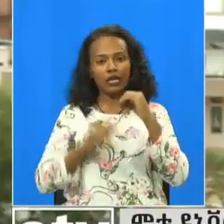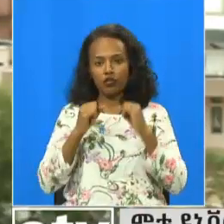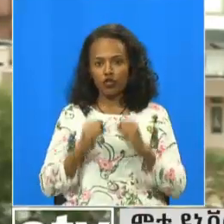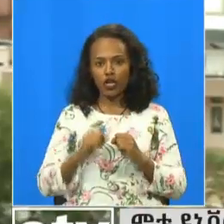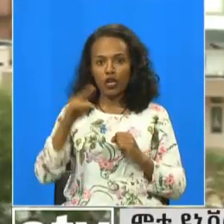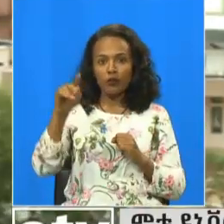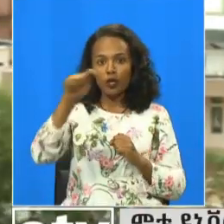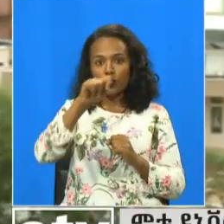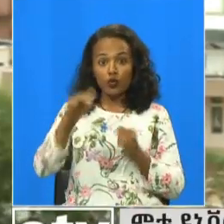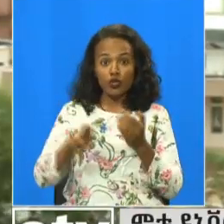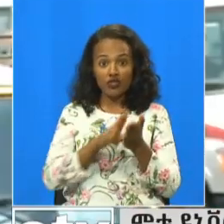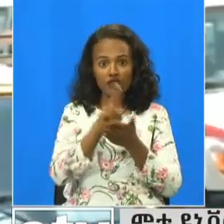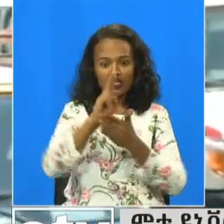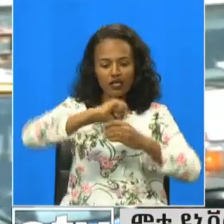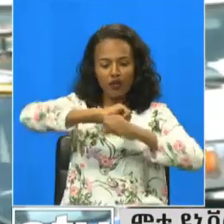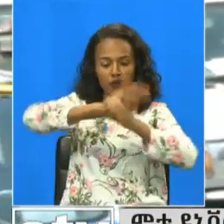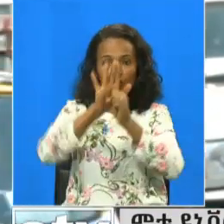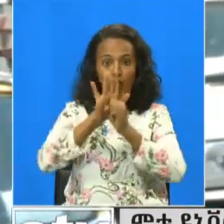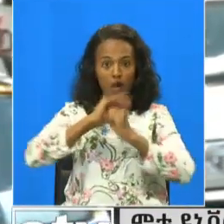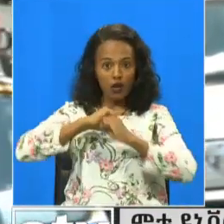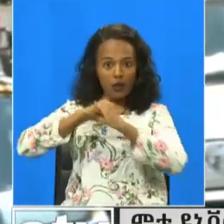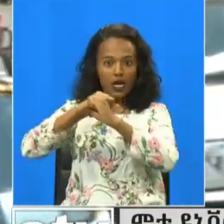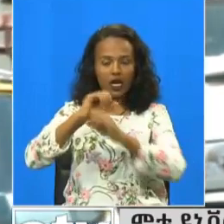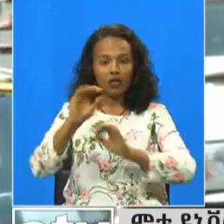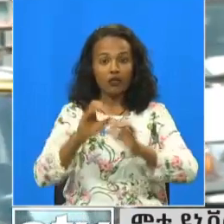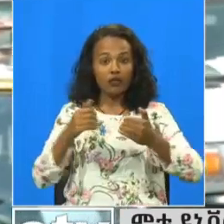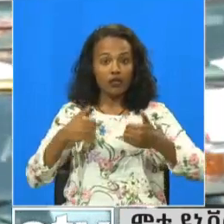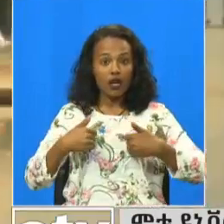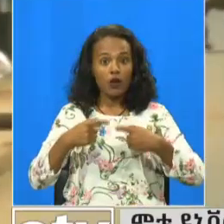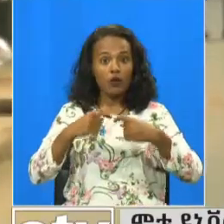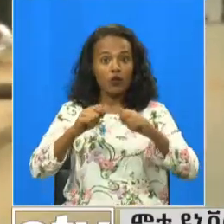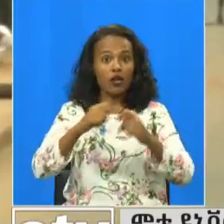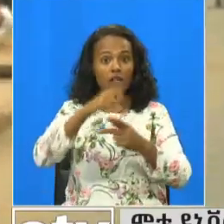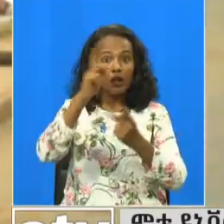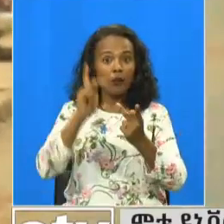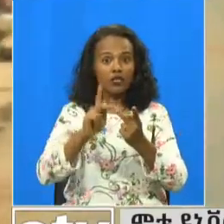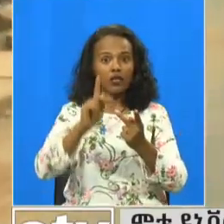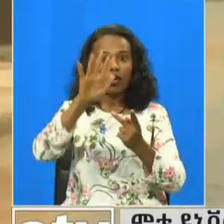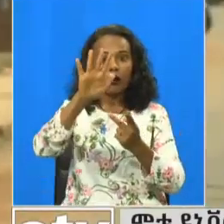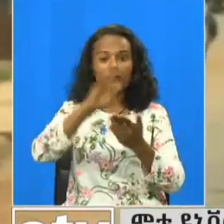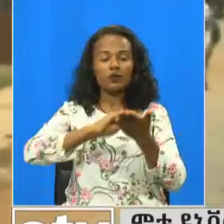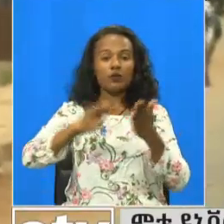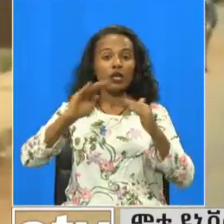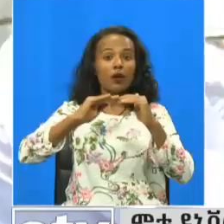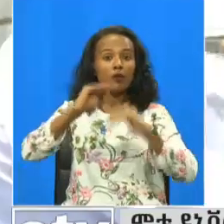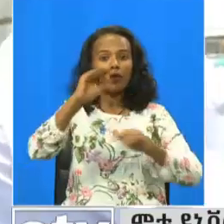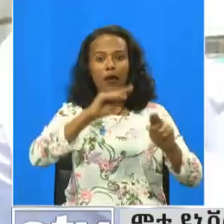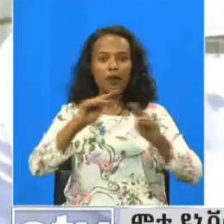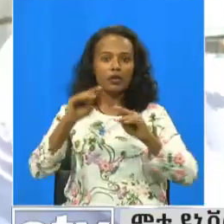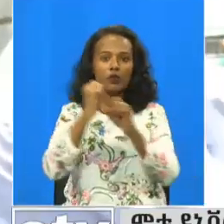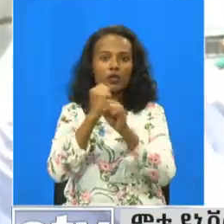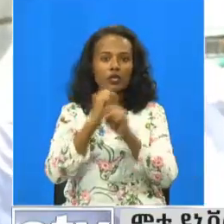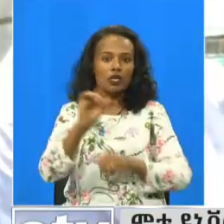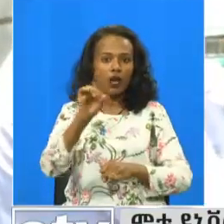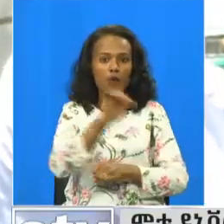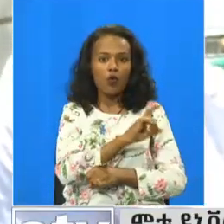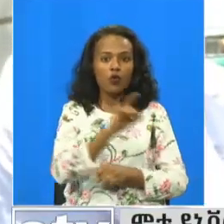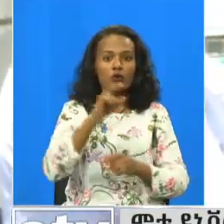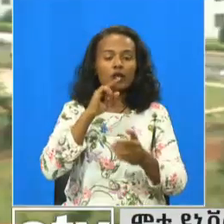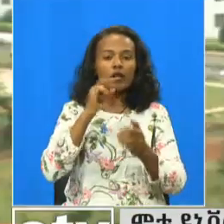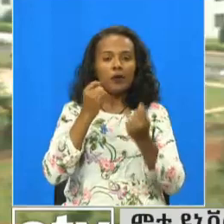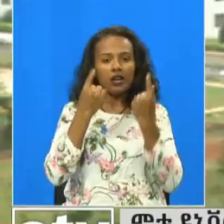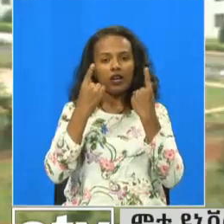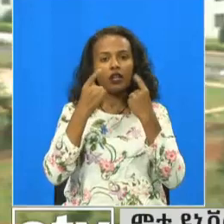መቱ ዩኒቨርሲቲ የኮሮናን ቫይረስ ለመከላከል እየተደረገ ያለውን ጥረት ለማሳካት ከ5 ሚሊዮን ብር በላይ መድቦ እየሰራ መሆኑን